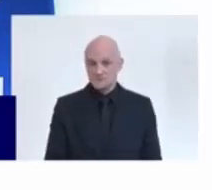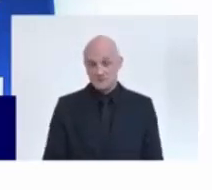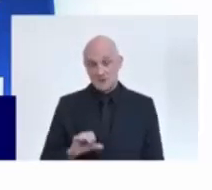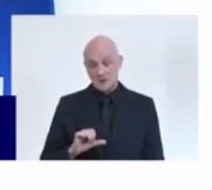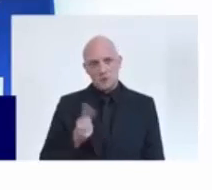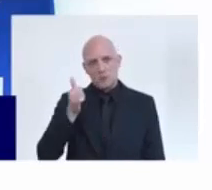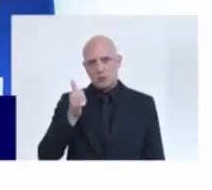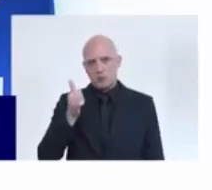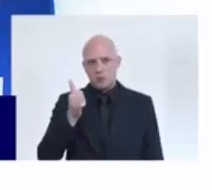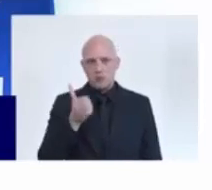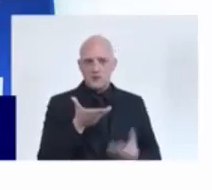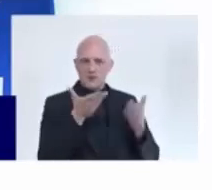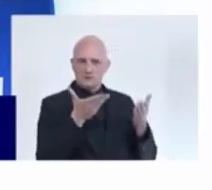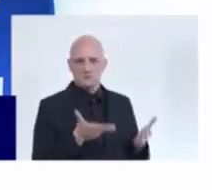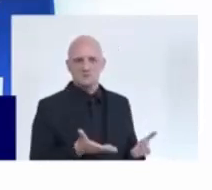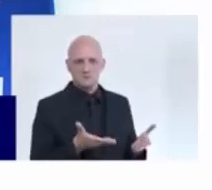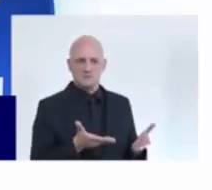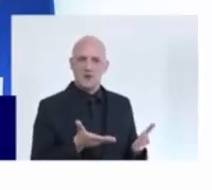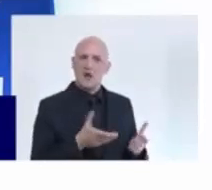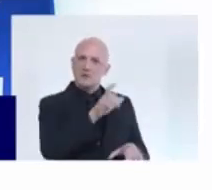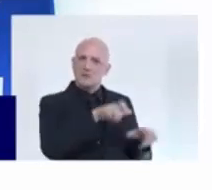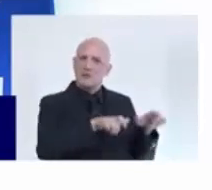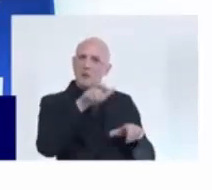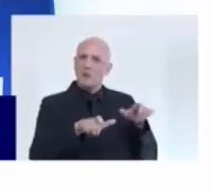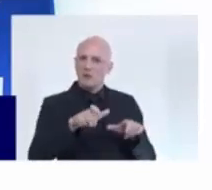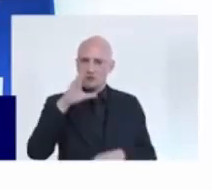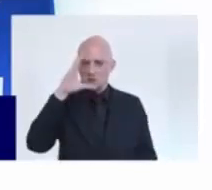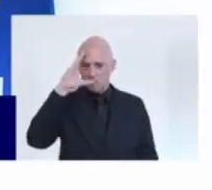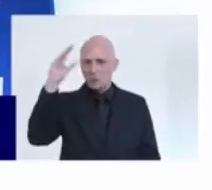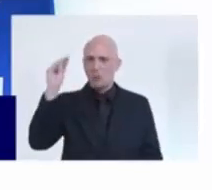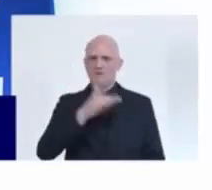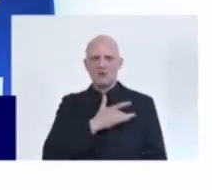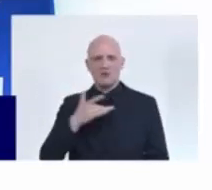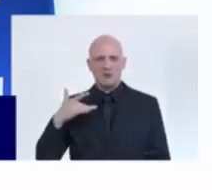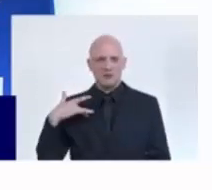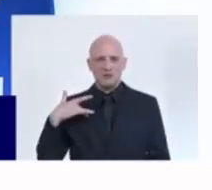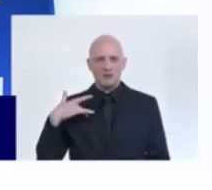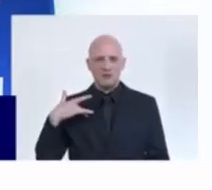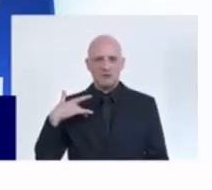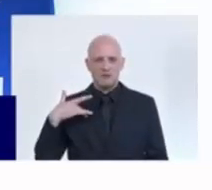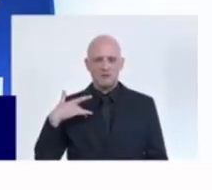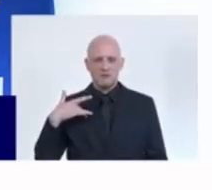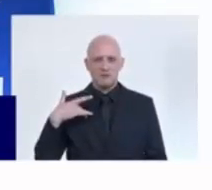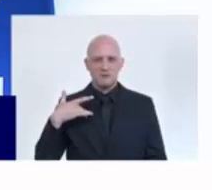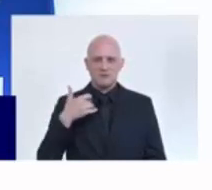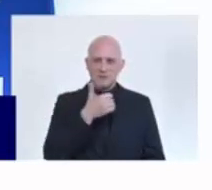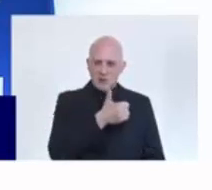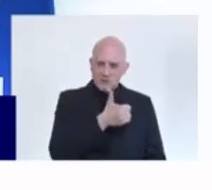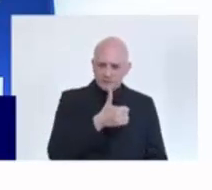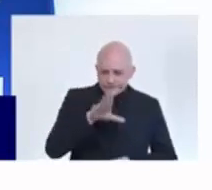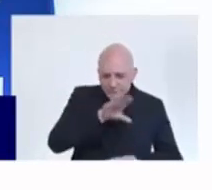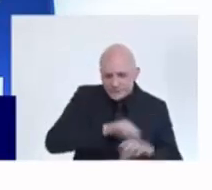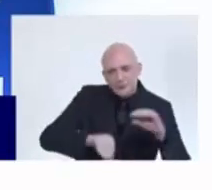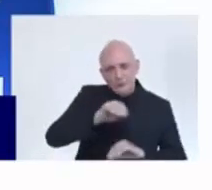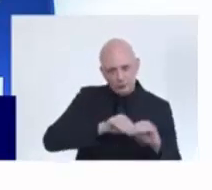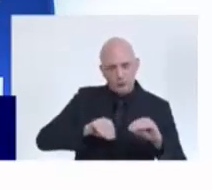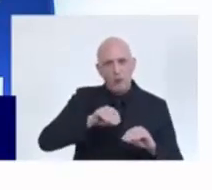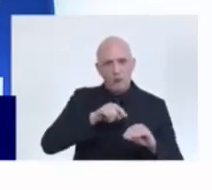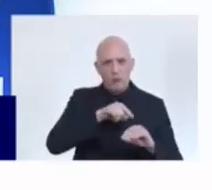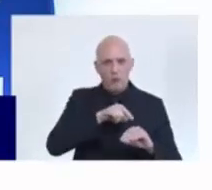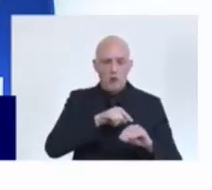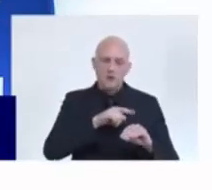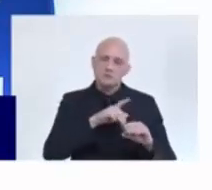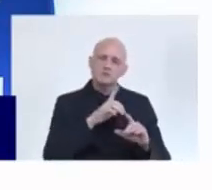essayer toute la population ils font exprès de faire le contraire des autres pays en disant non c'est pas comme ça que vont faire les plus hauts fine à regarder cinq mois après